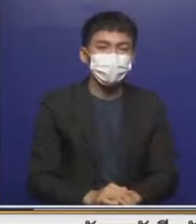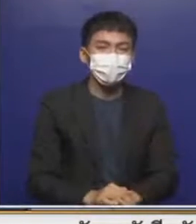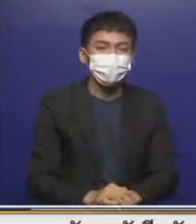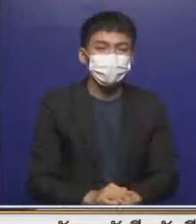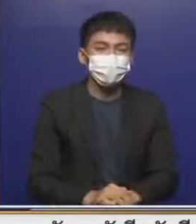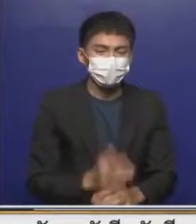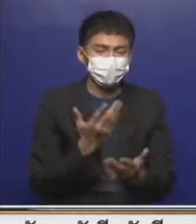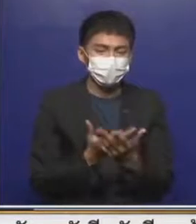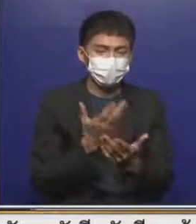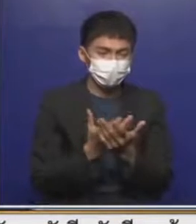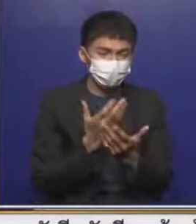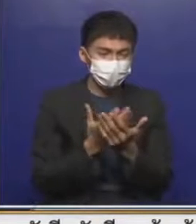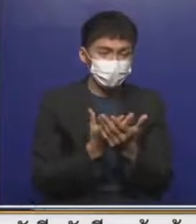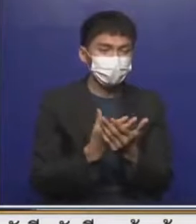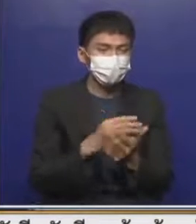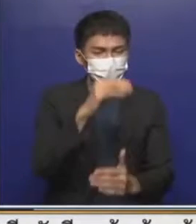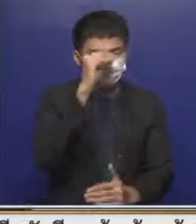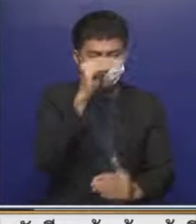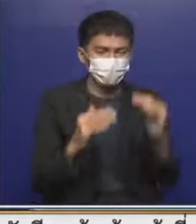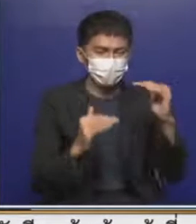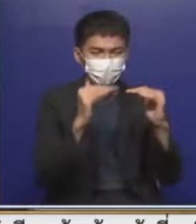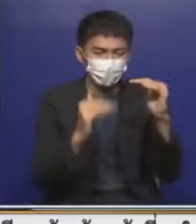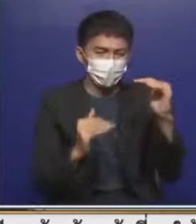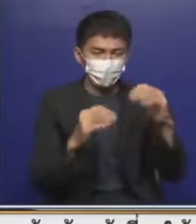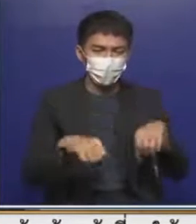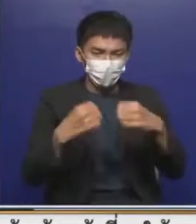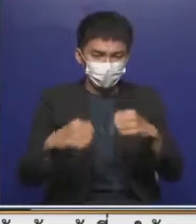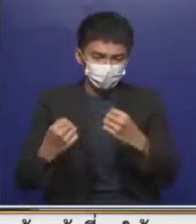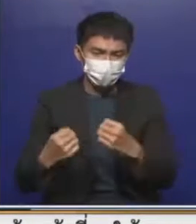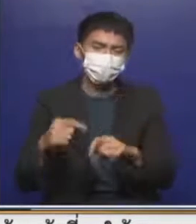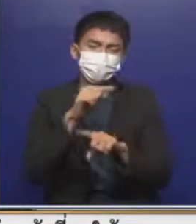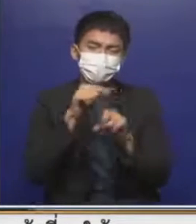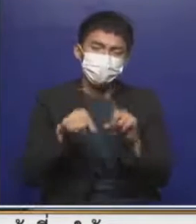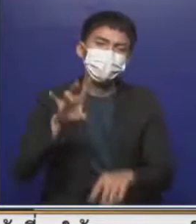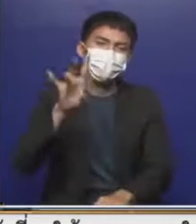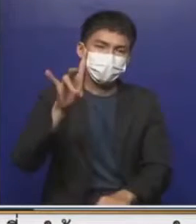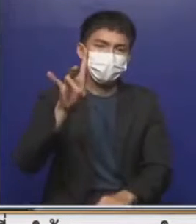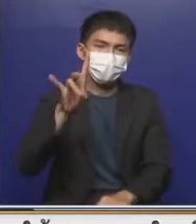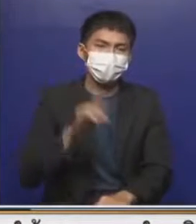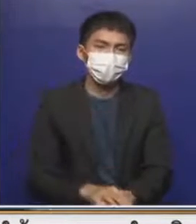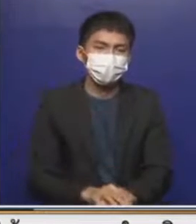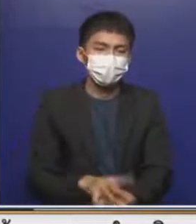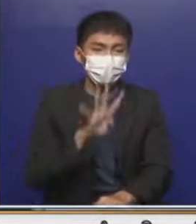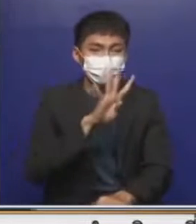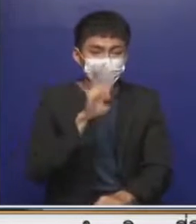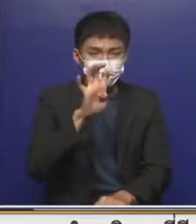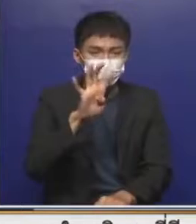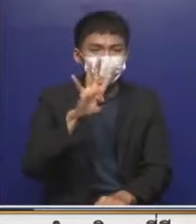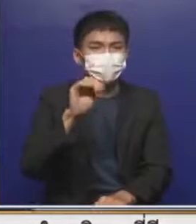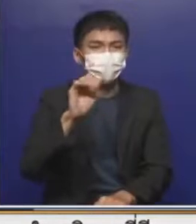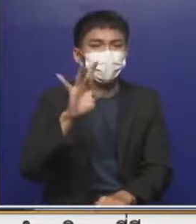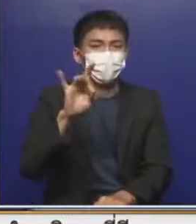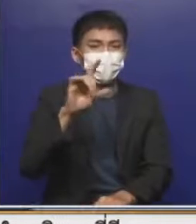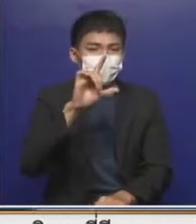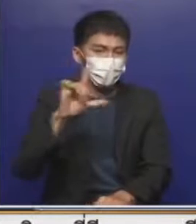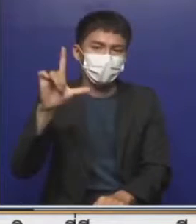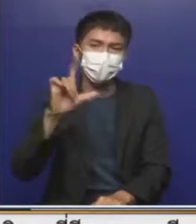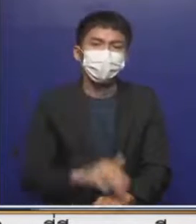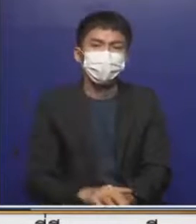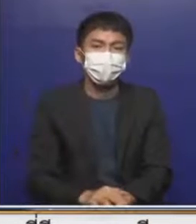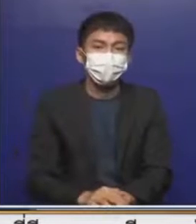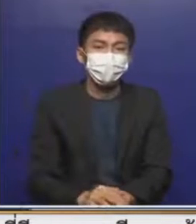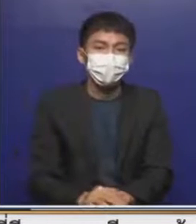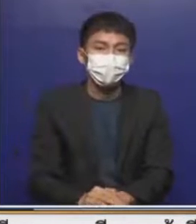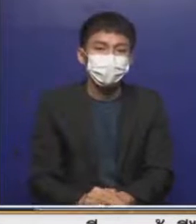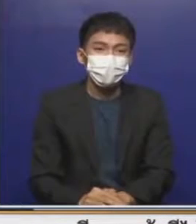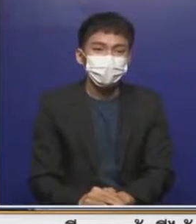งบประมาณเพื่ลความเหอมลทกศษากลบถูกตับลดลงถึง 7%, 448 ล้านบาทเด็กยากจนม